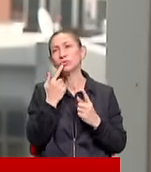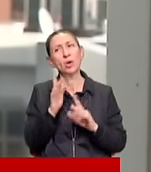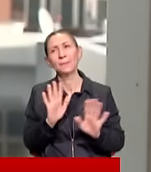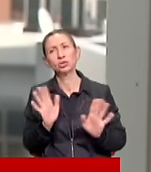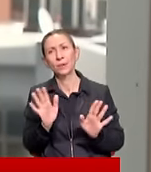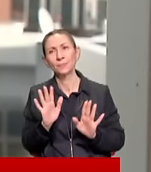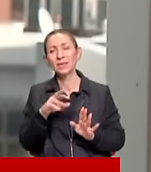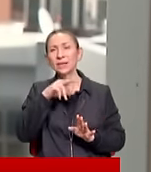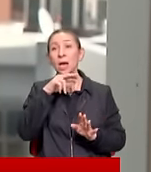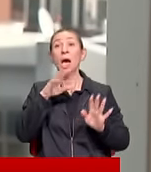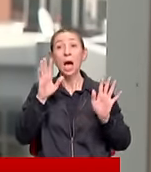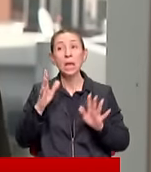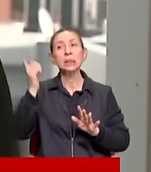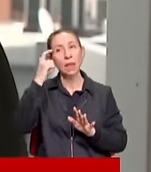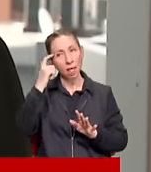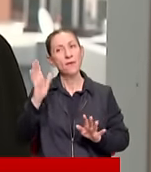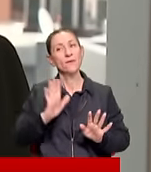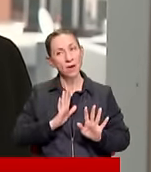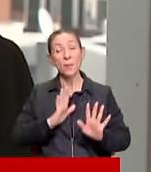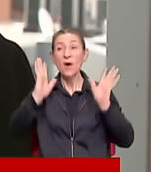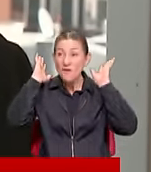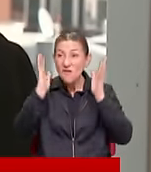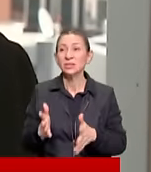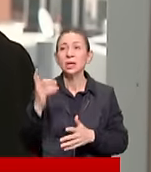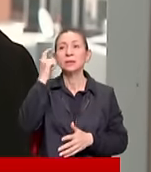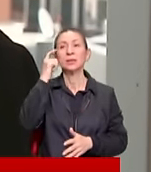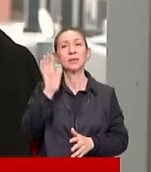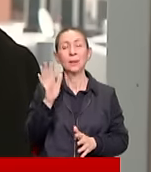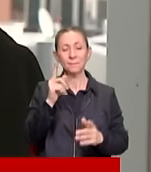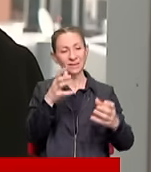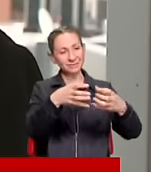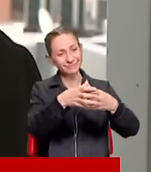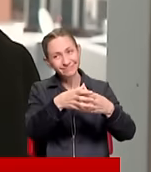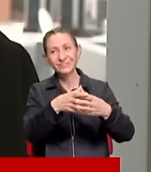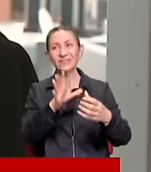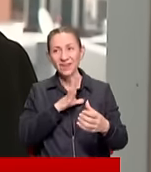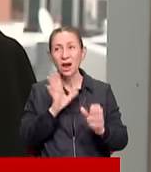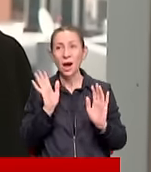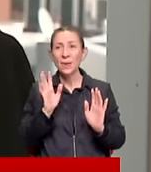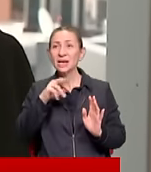söyleyelim yani. Keçiören, tabii ki tanıyanlar vardı. Belli bir zümre olarak diyebiliriz ama